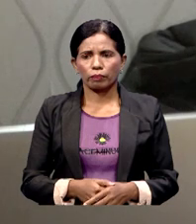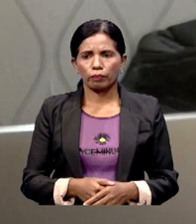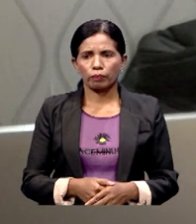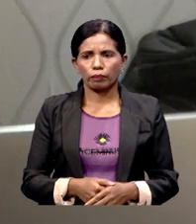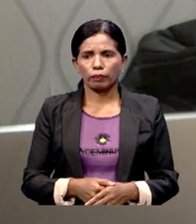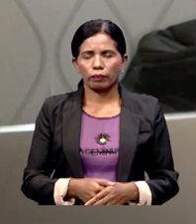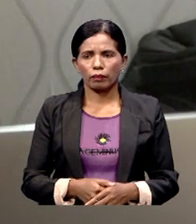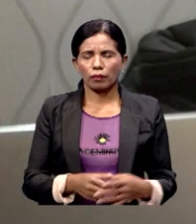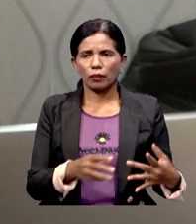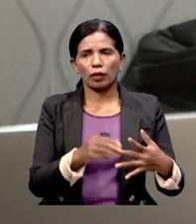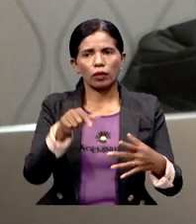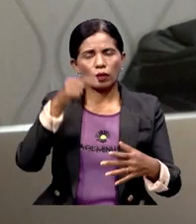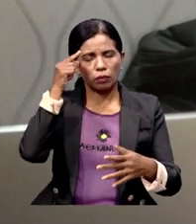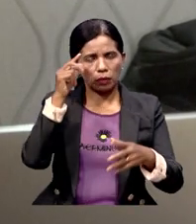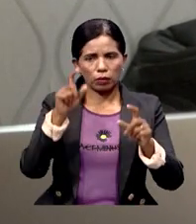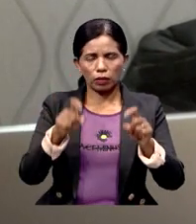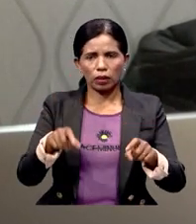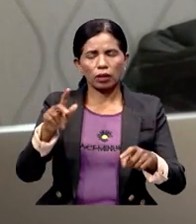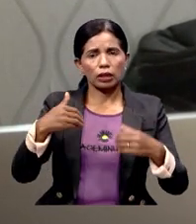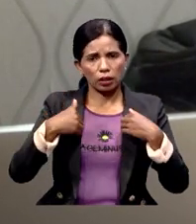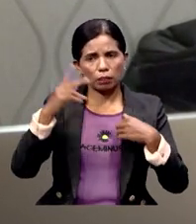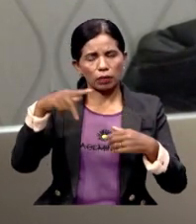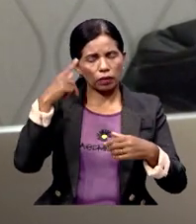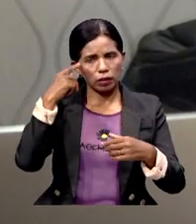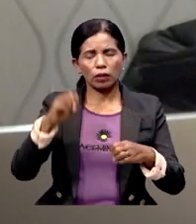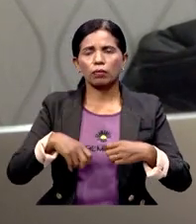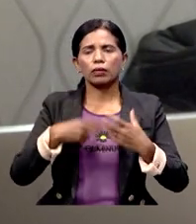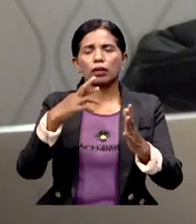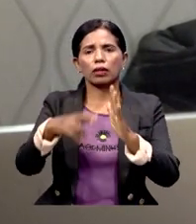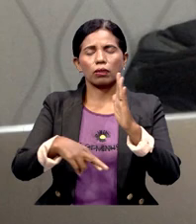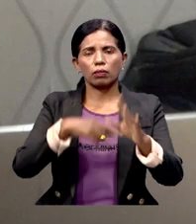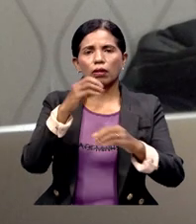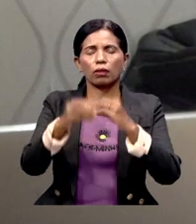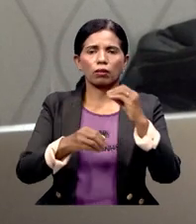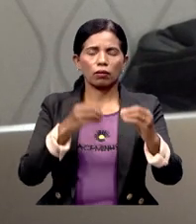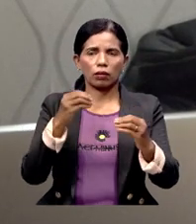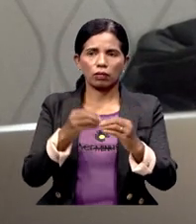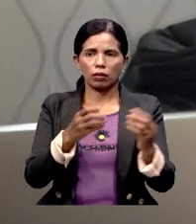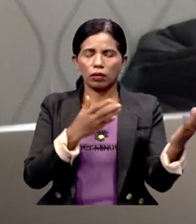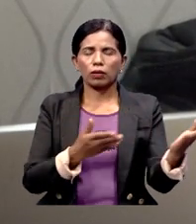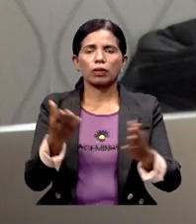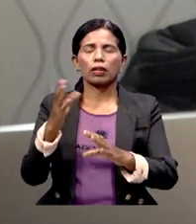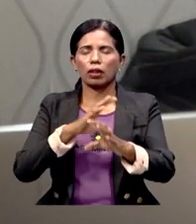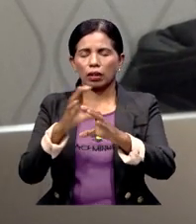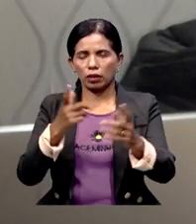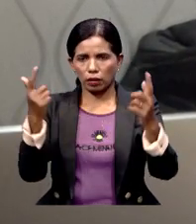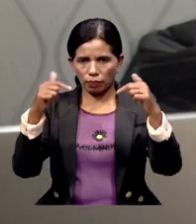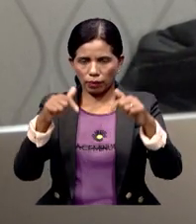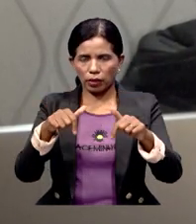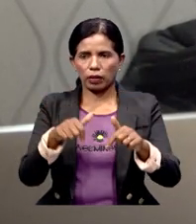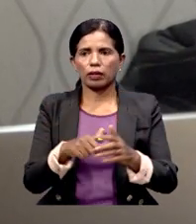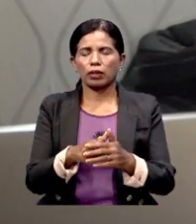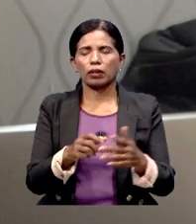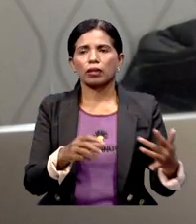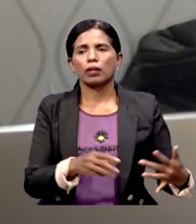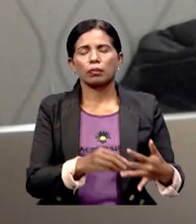jadi governo mos ten ia politik ida para insa regula kona babe importasaun kareta sen ne jadi kareta